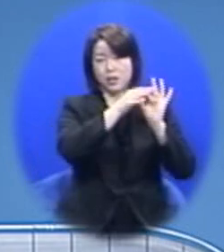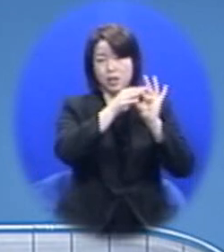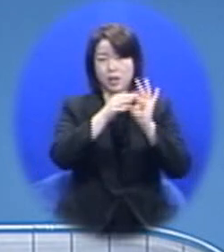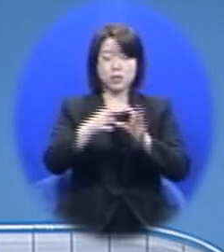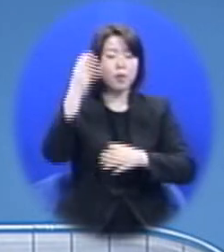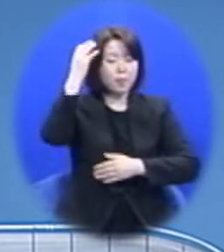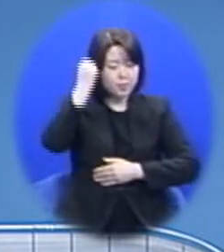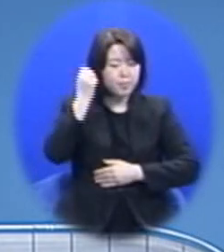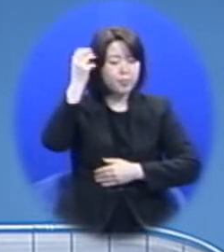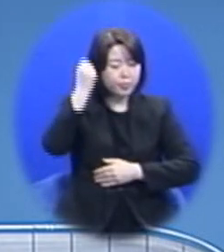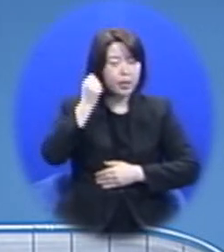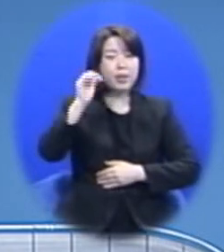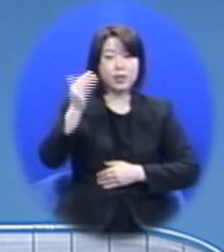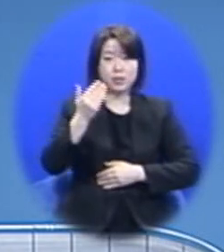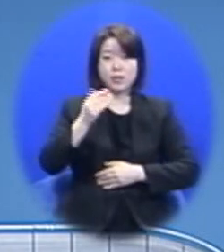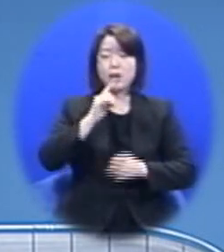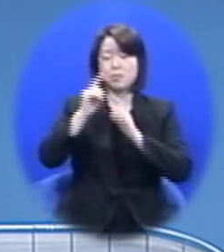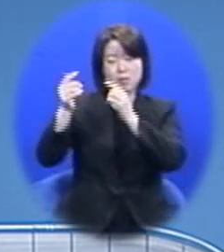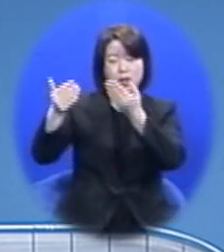계속 기억해야 한다는 거.